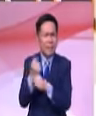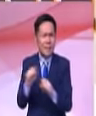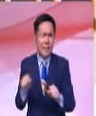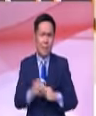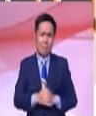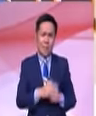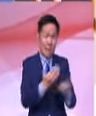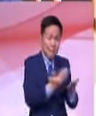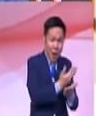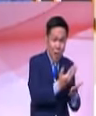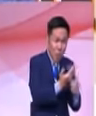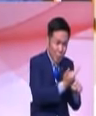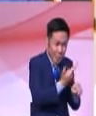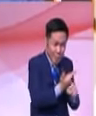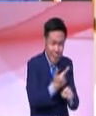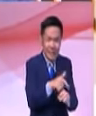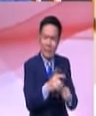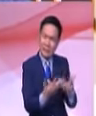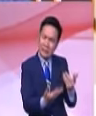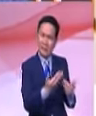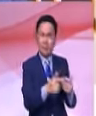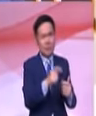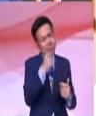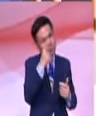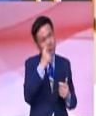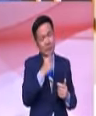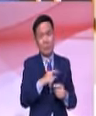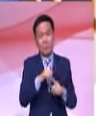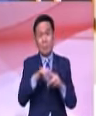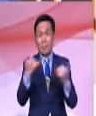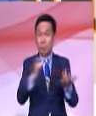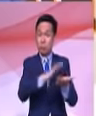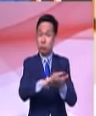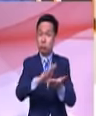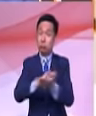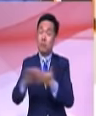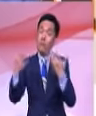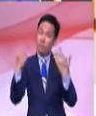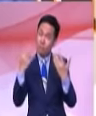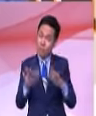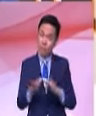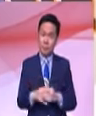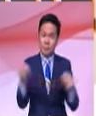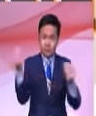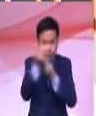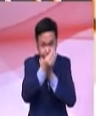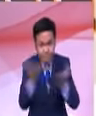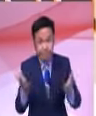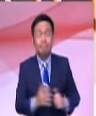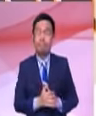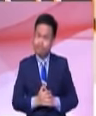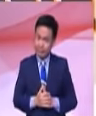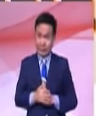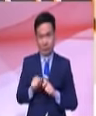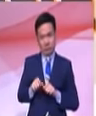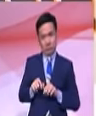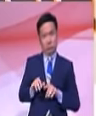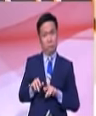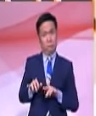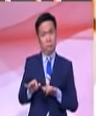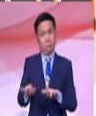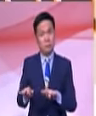ada halangan kalau setelah mereka melalui ujian dan semua dah disanitasi. Saya nak maklumkan kebanyakan yang berlaku ini penularannya datang